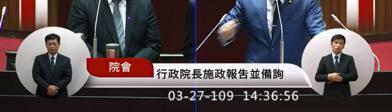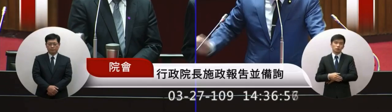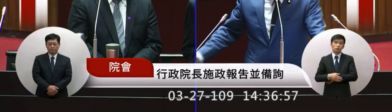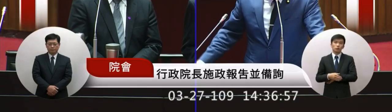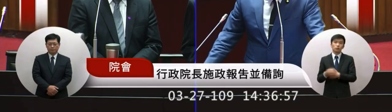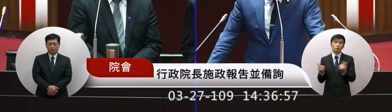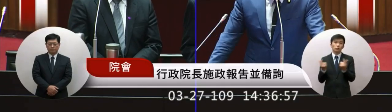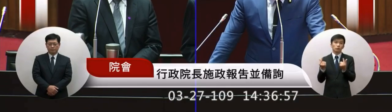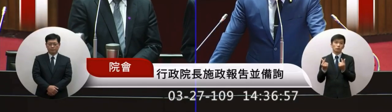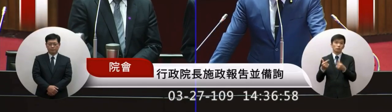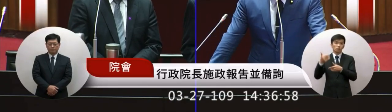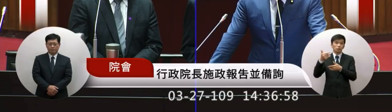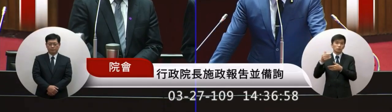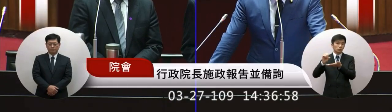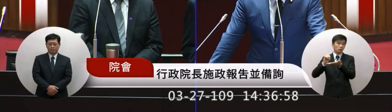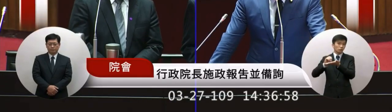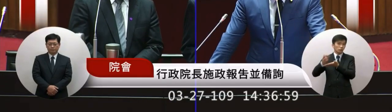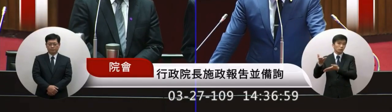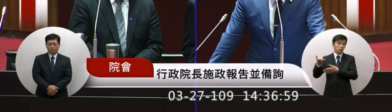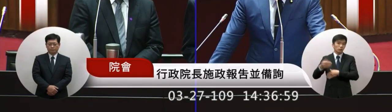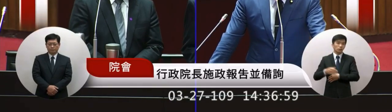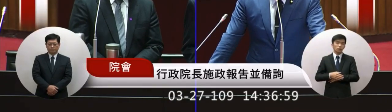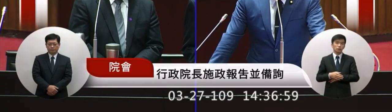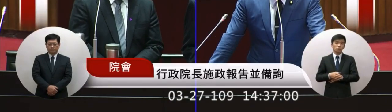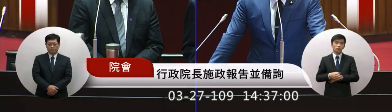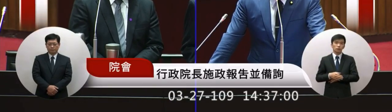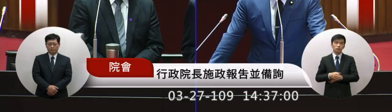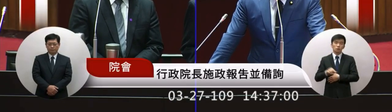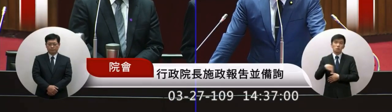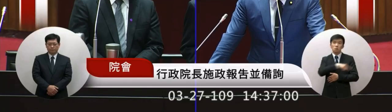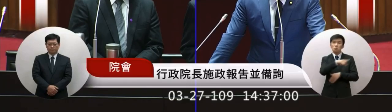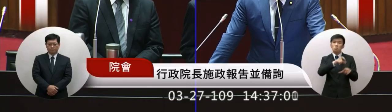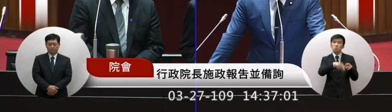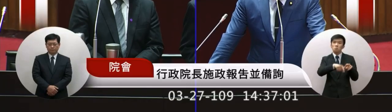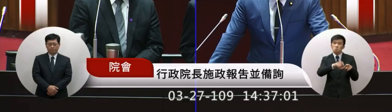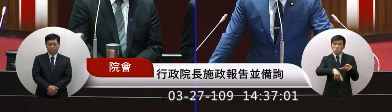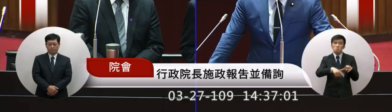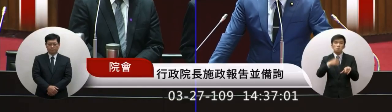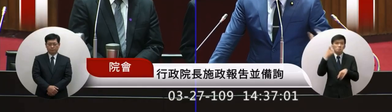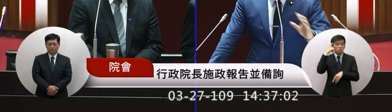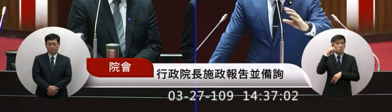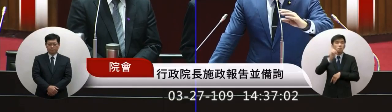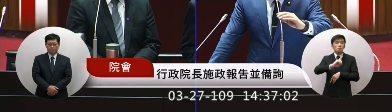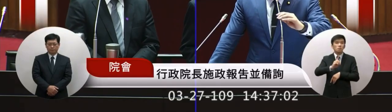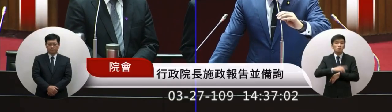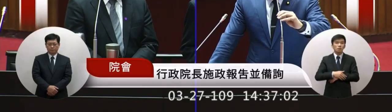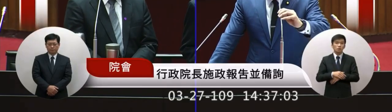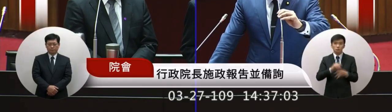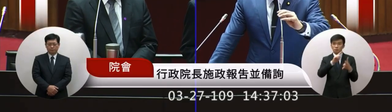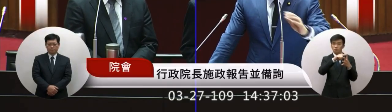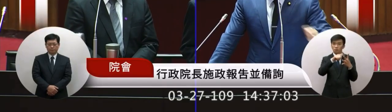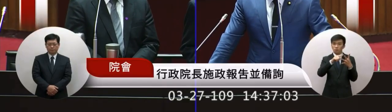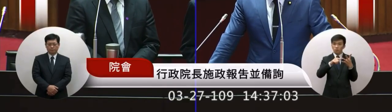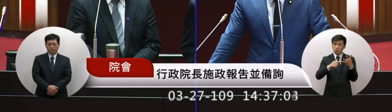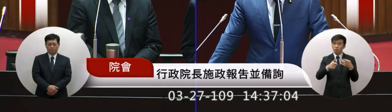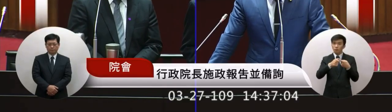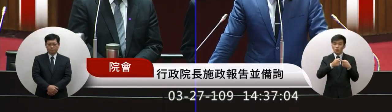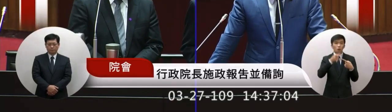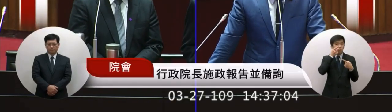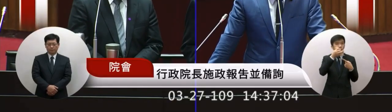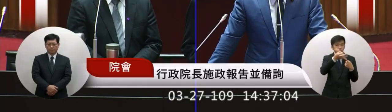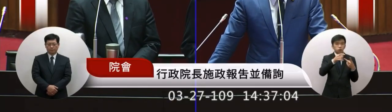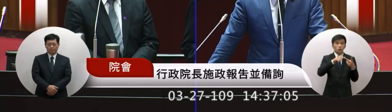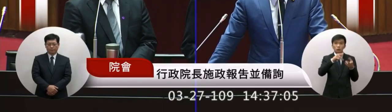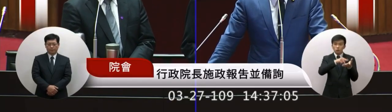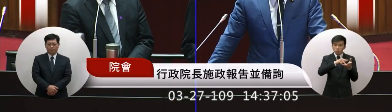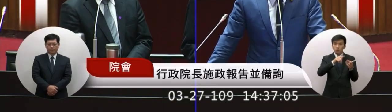我们看这个 PPT， 其实这些产业的业者不外乎几个重点，就四金，薪水、薪金、租金、